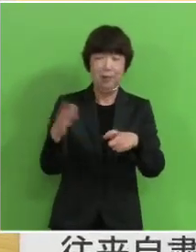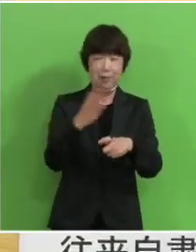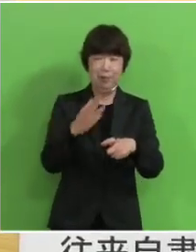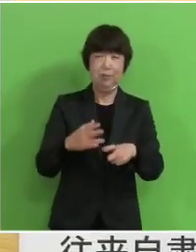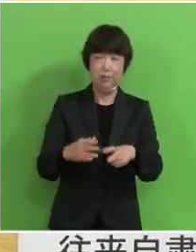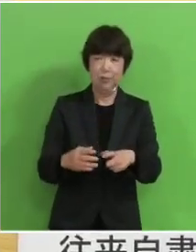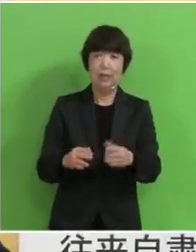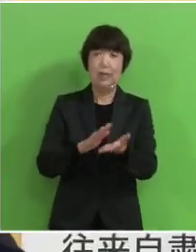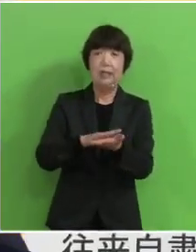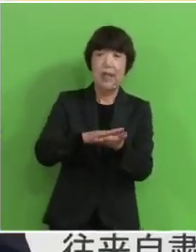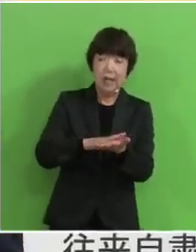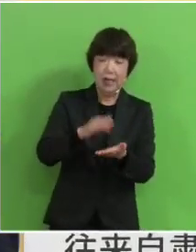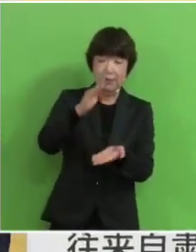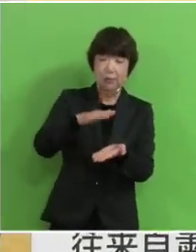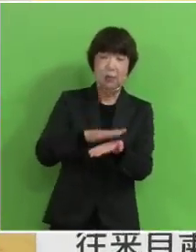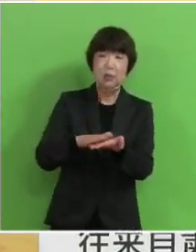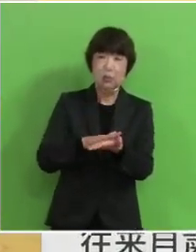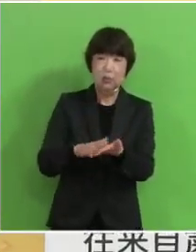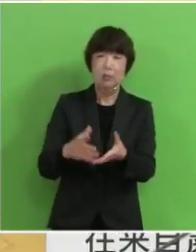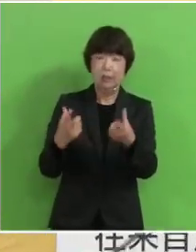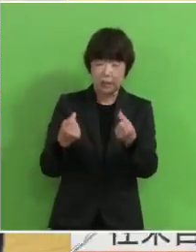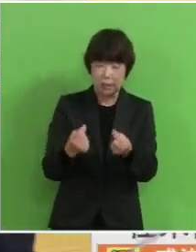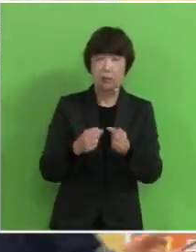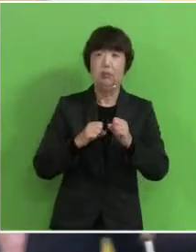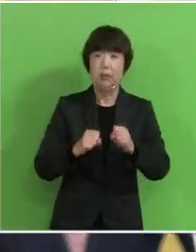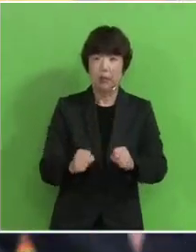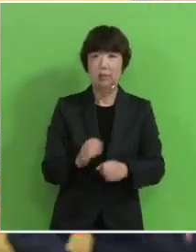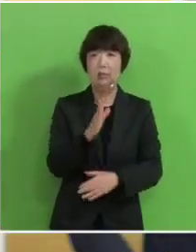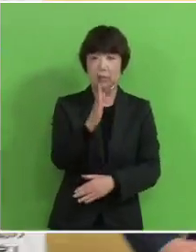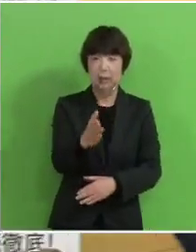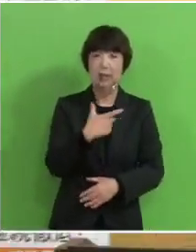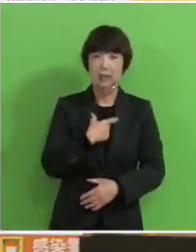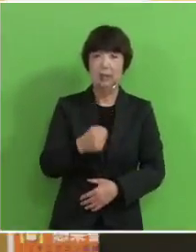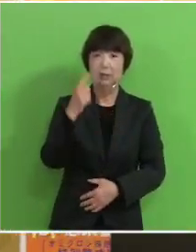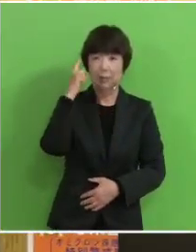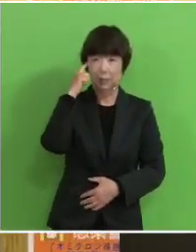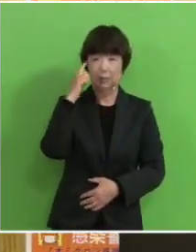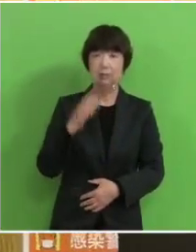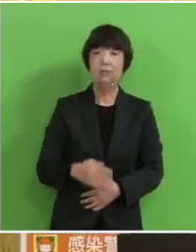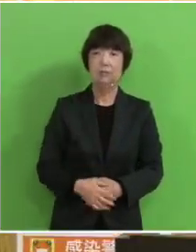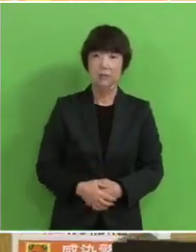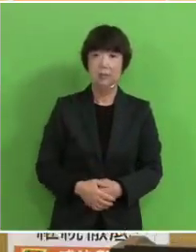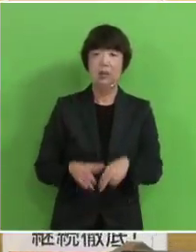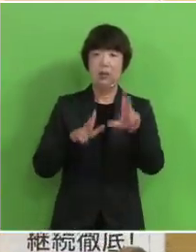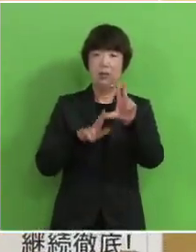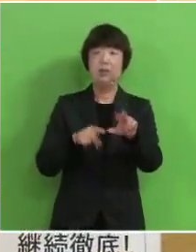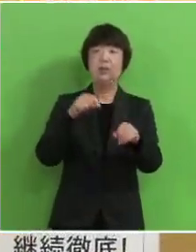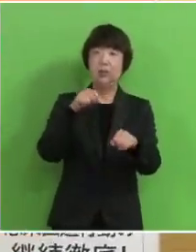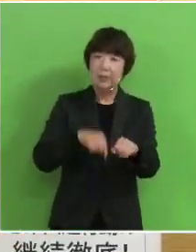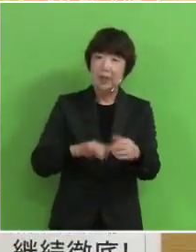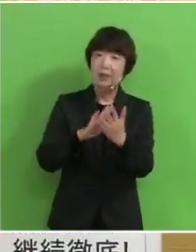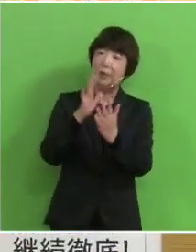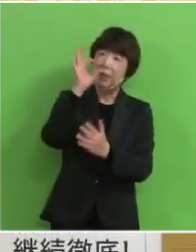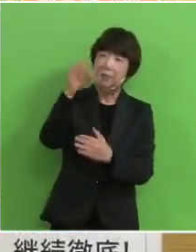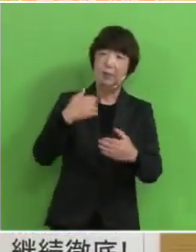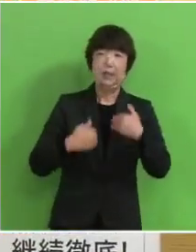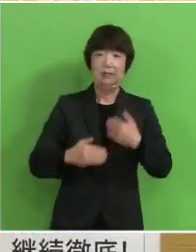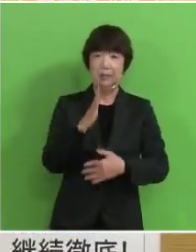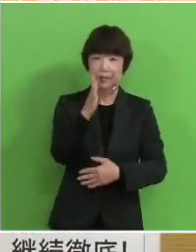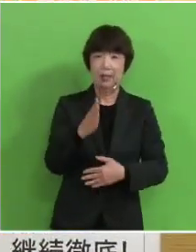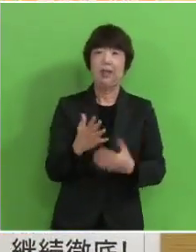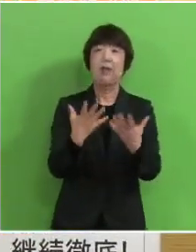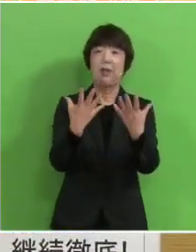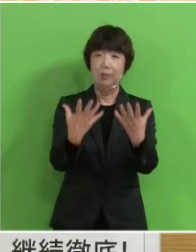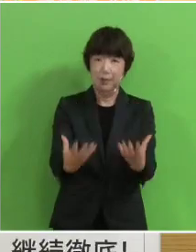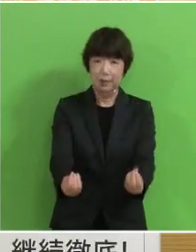手洗い出資と消毒等はこまめに決定をお願いたいと思いますこのルールの中でお楽しみいただけたらと思います以上